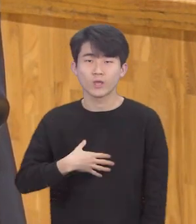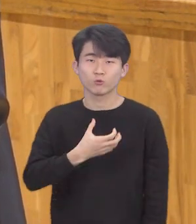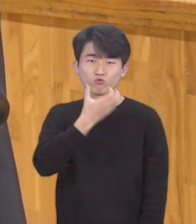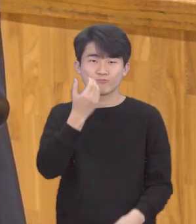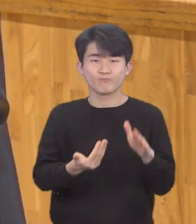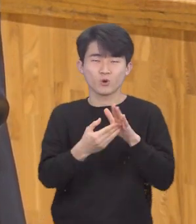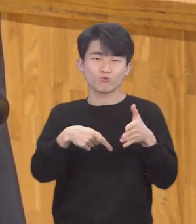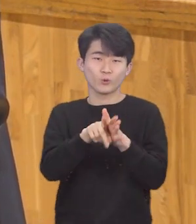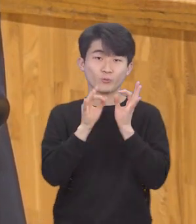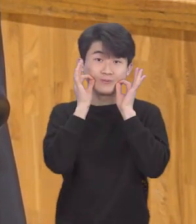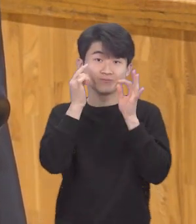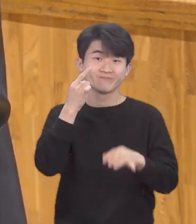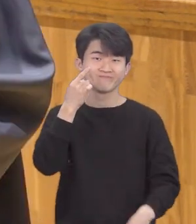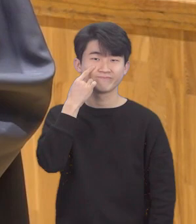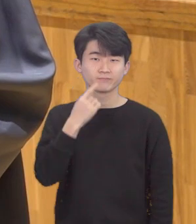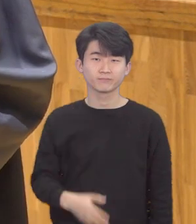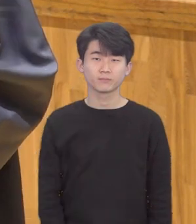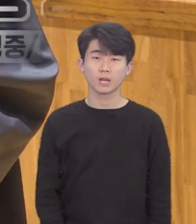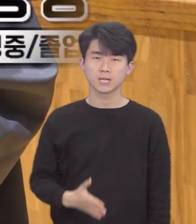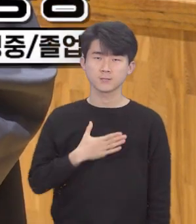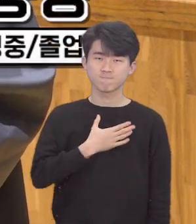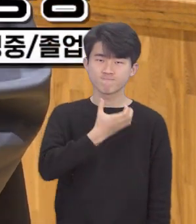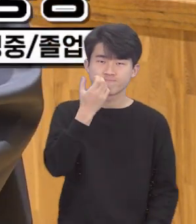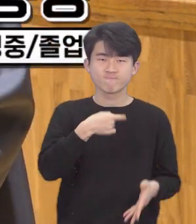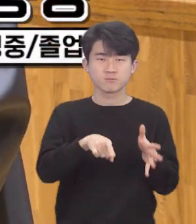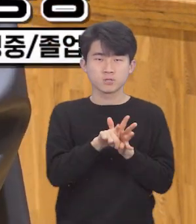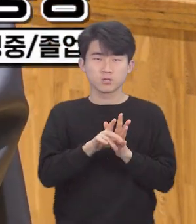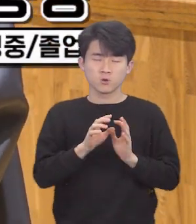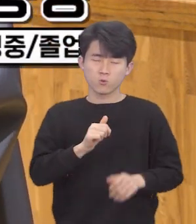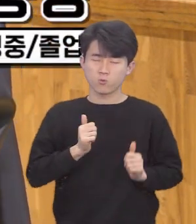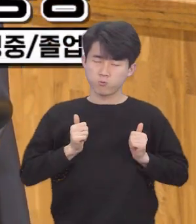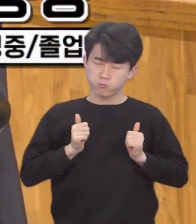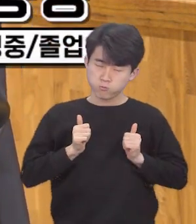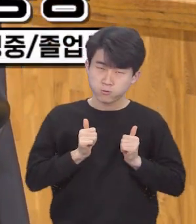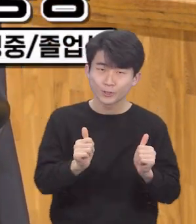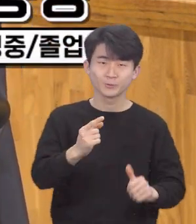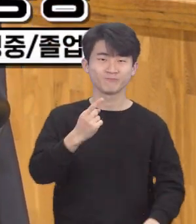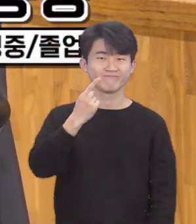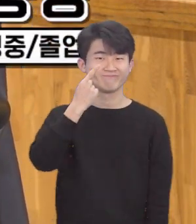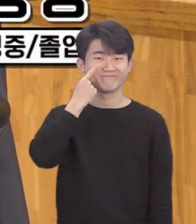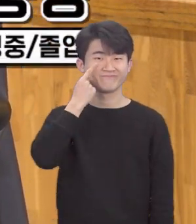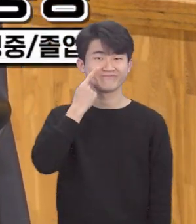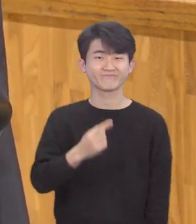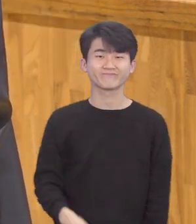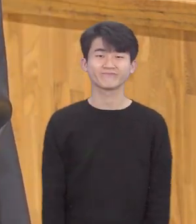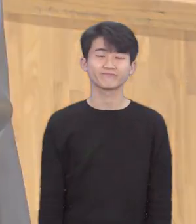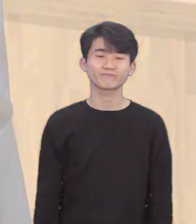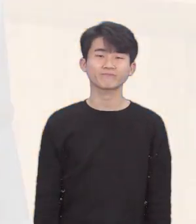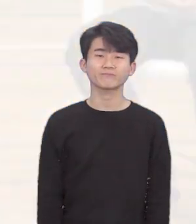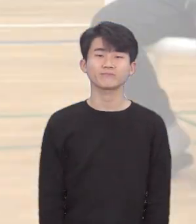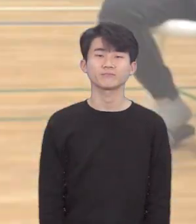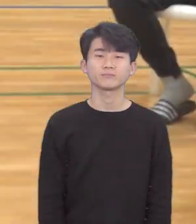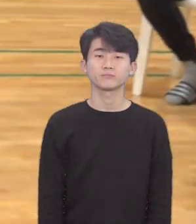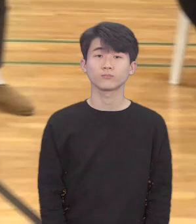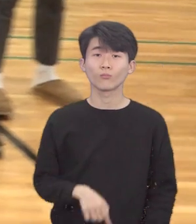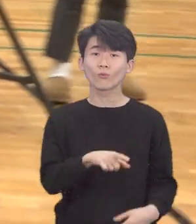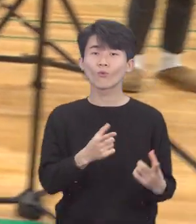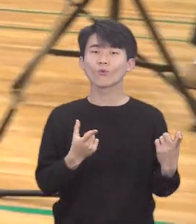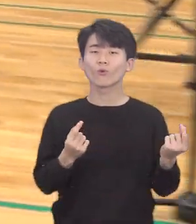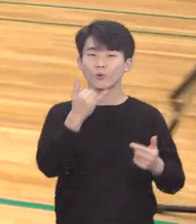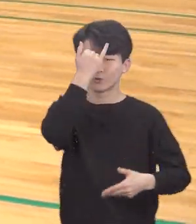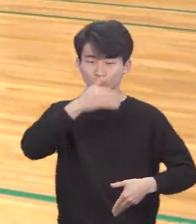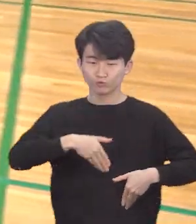열심히 달려가도록 노력할 거예요. 뭐든지 최선을 다해가지고 제 진로를 이루도록 하겠습니다.